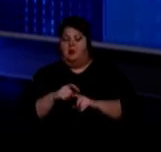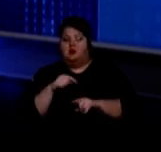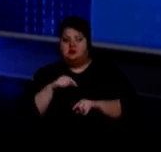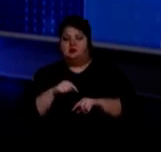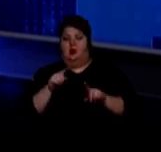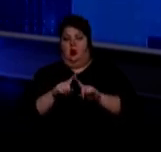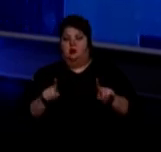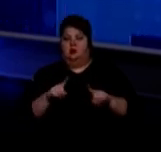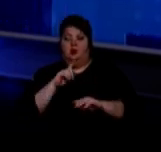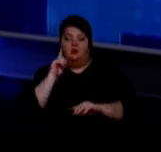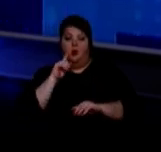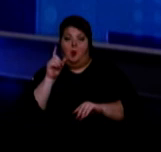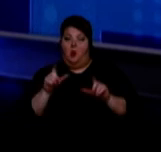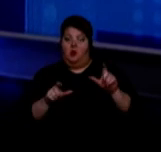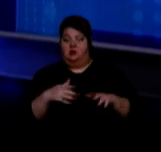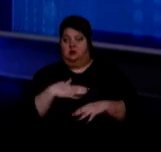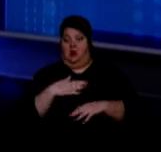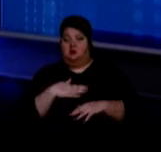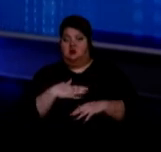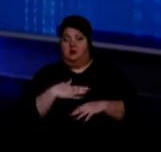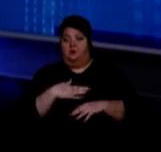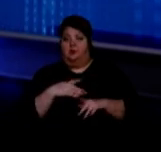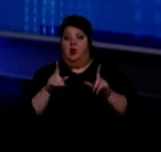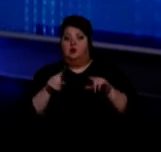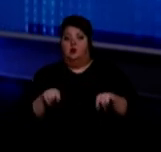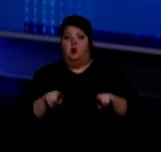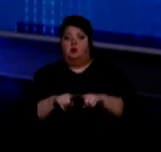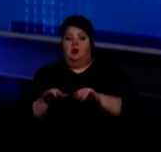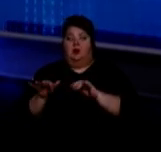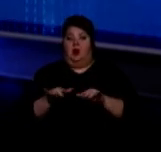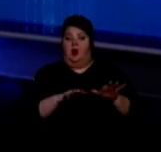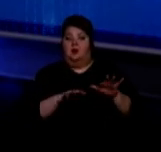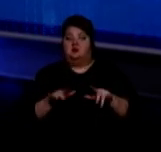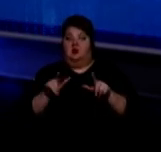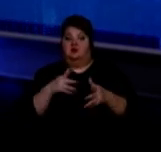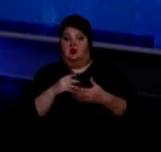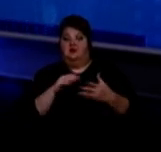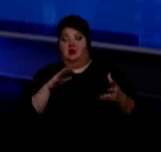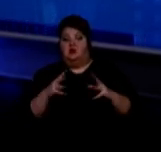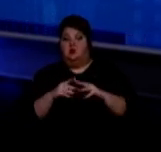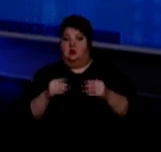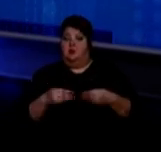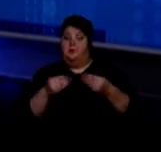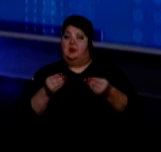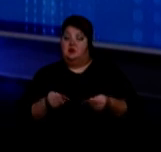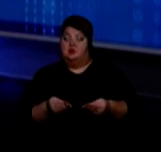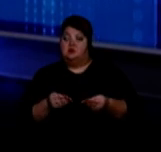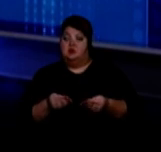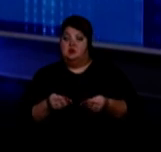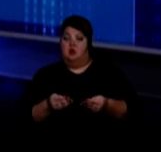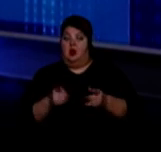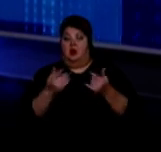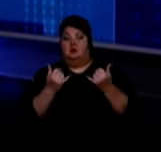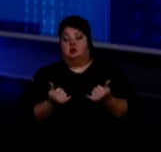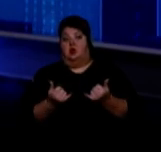особливо молодь наша, тому такі акції, вони свій результат приносять. І